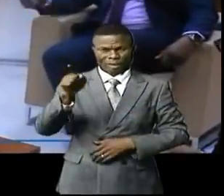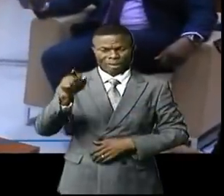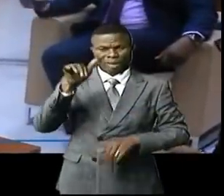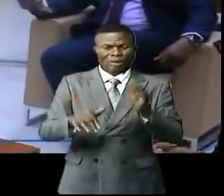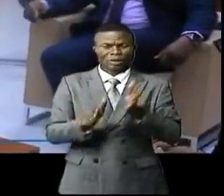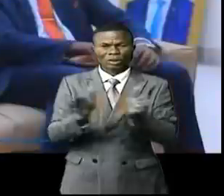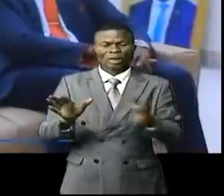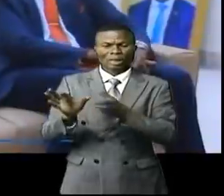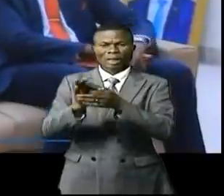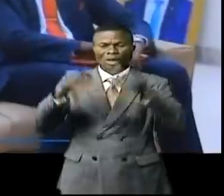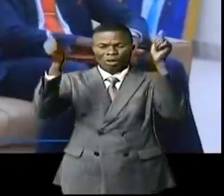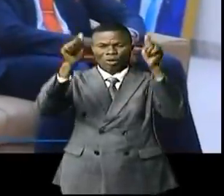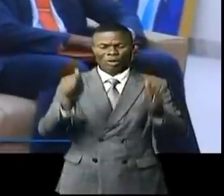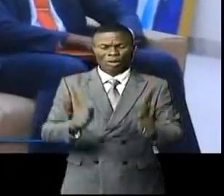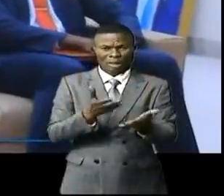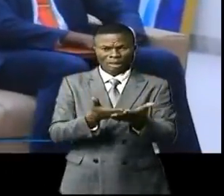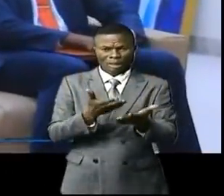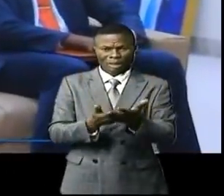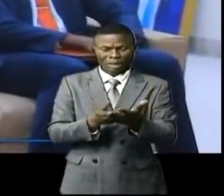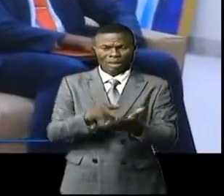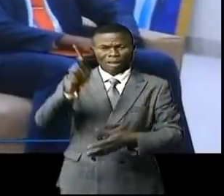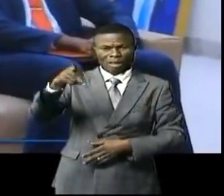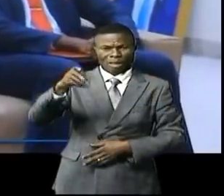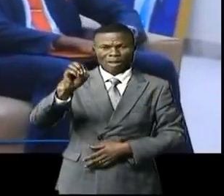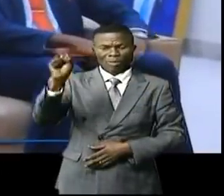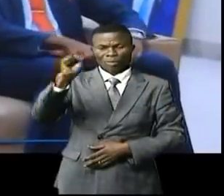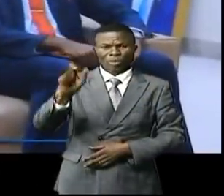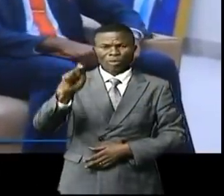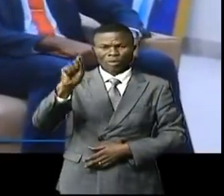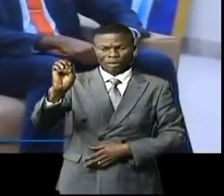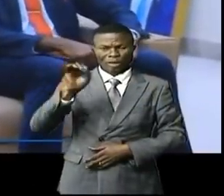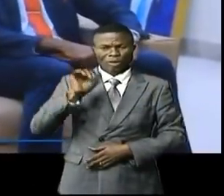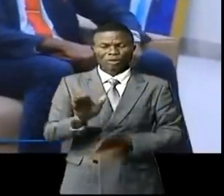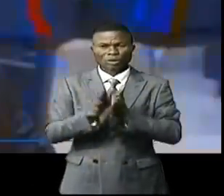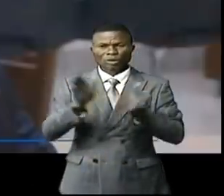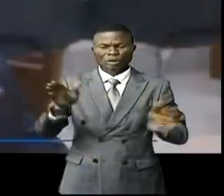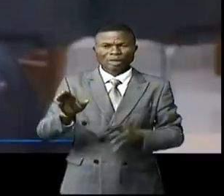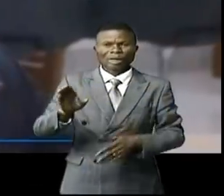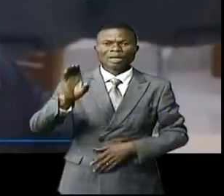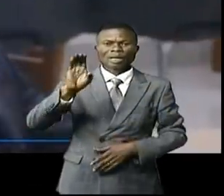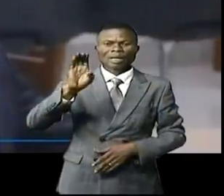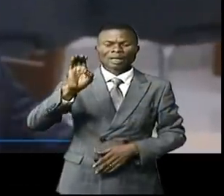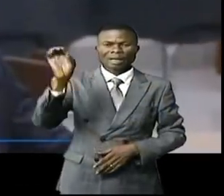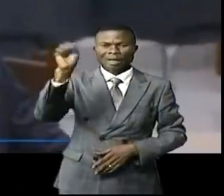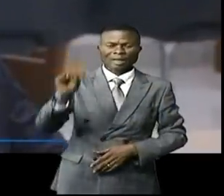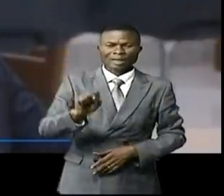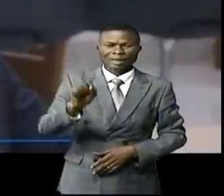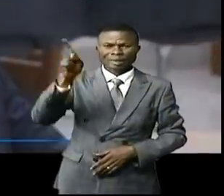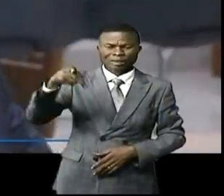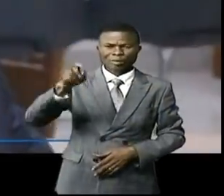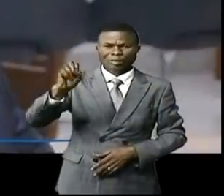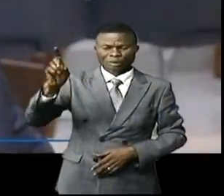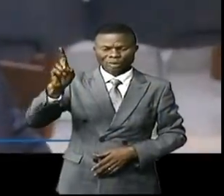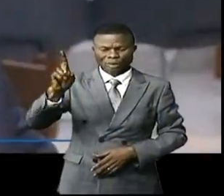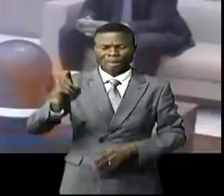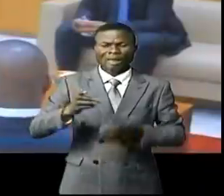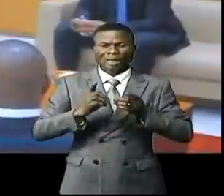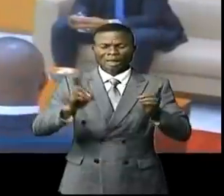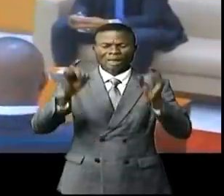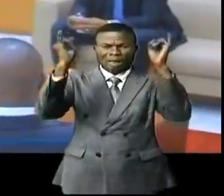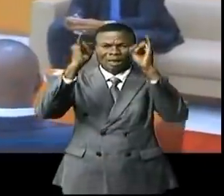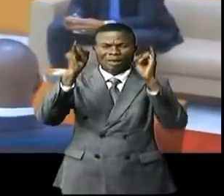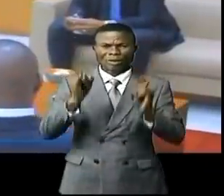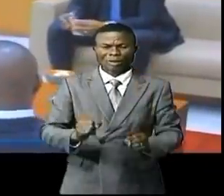l'Union panafricaine des postes, qui était accompagné du directeur général de la SCPT, a précisé que la digitalisation et la